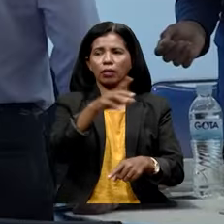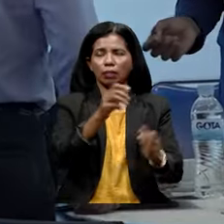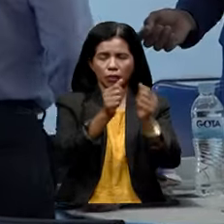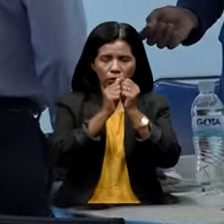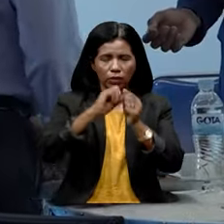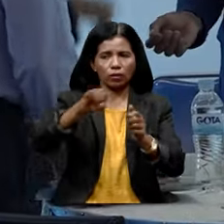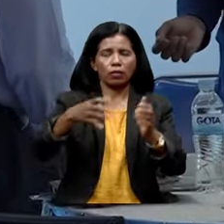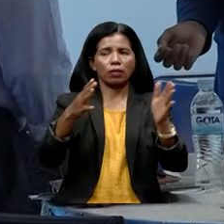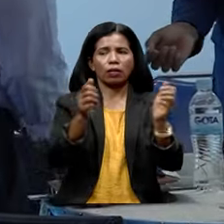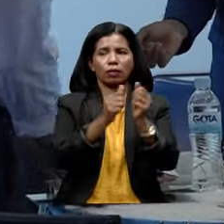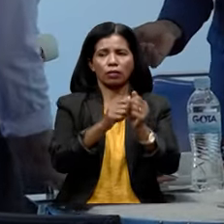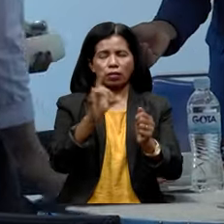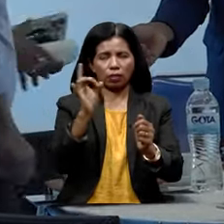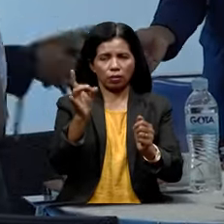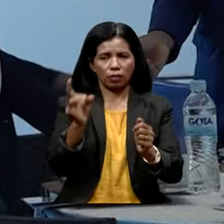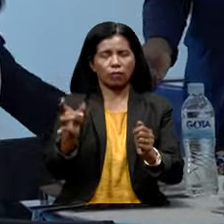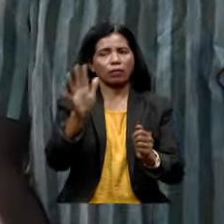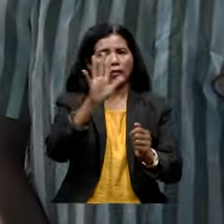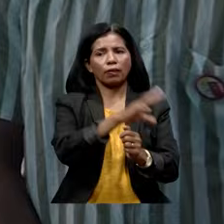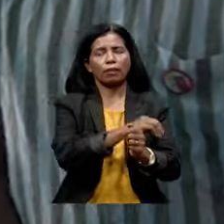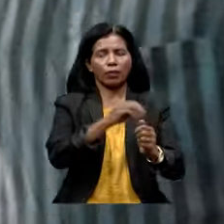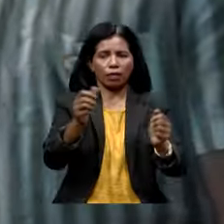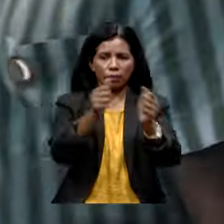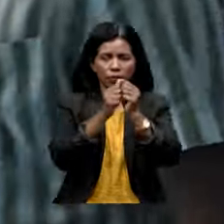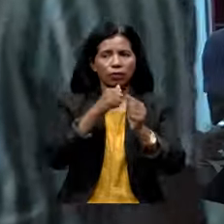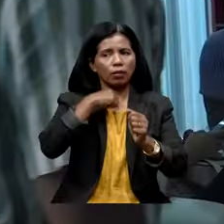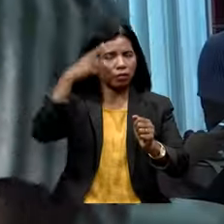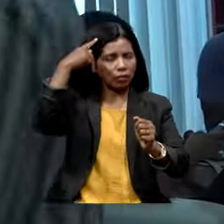ko jornalista na inualunulu resin Lima, wadi acompanha